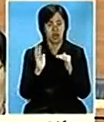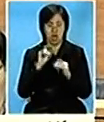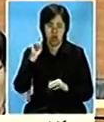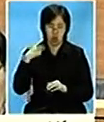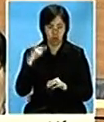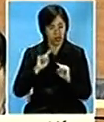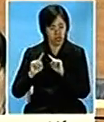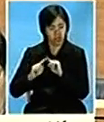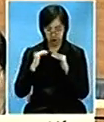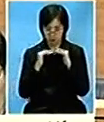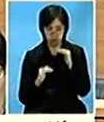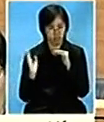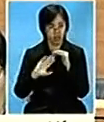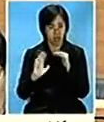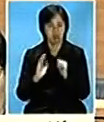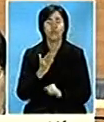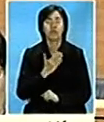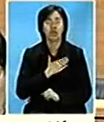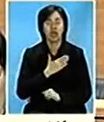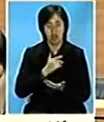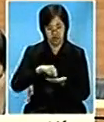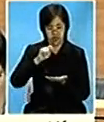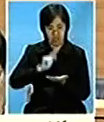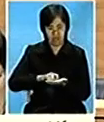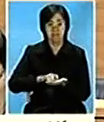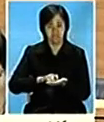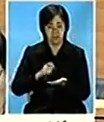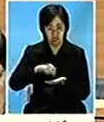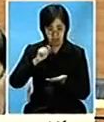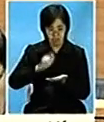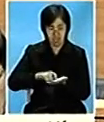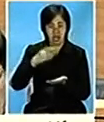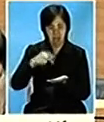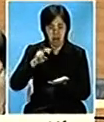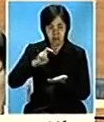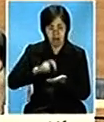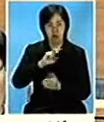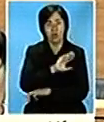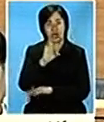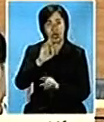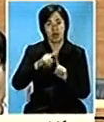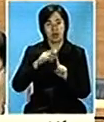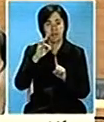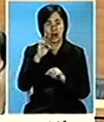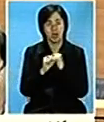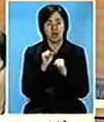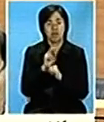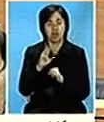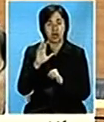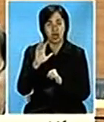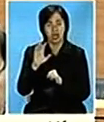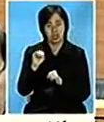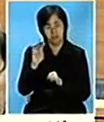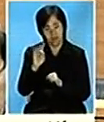ตรีทุกรูปแบบซึ่งเราเองก็ได้ไปเซ็นสัญญาไว้ได้เป็นภาคยาวัดไว้เมื่อวันที่9สิงหา2558และมีผล